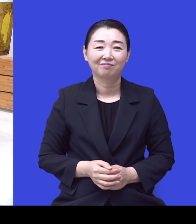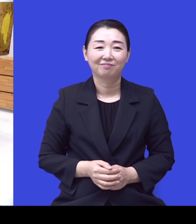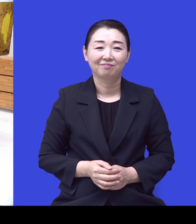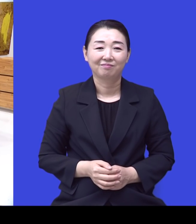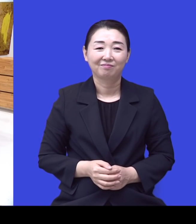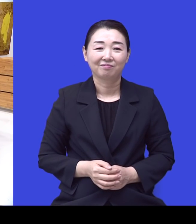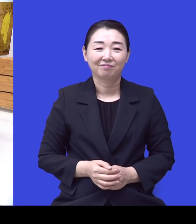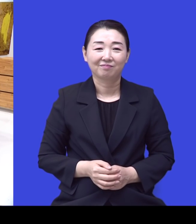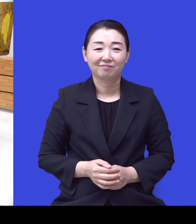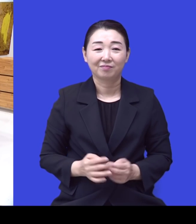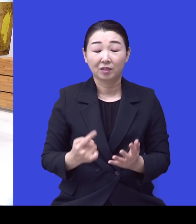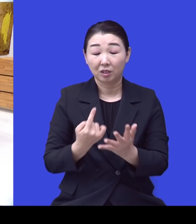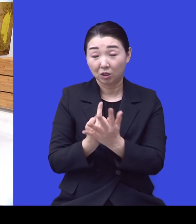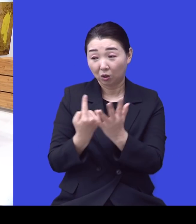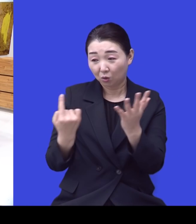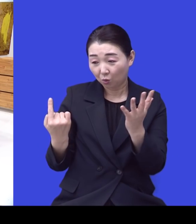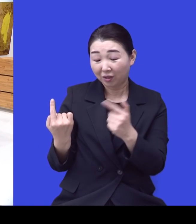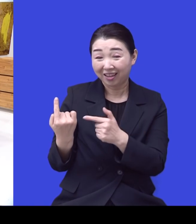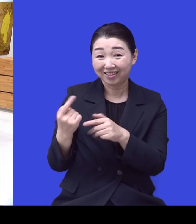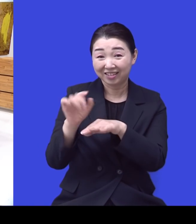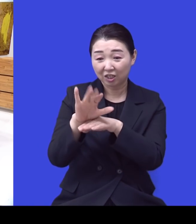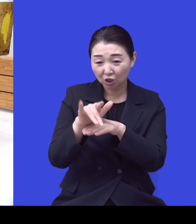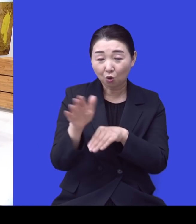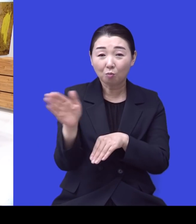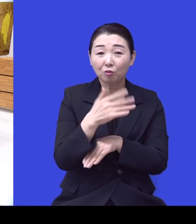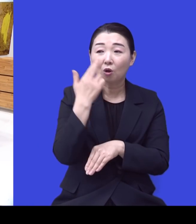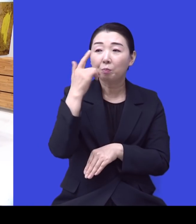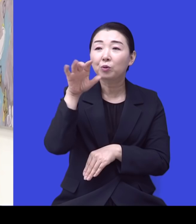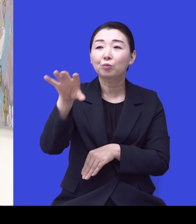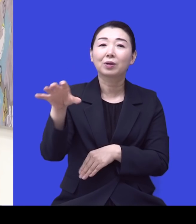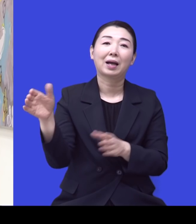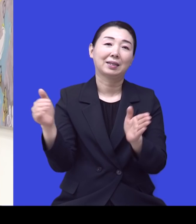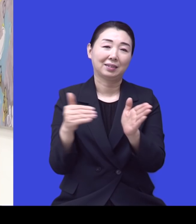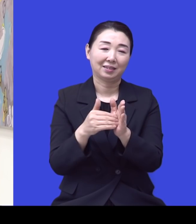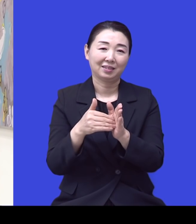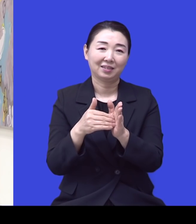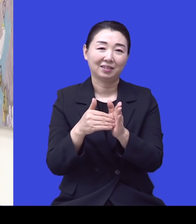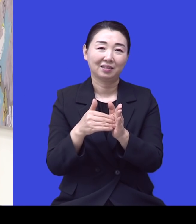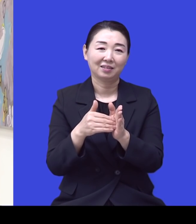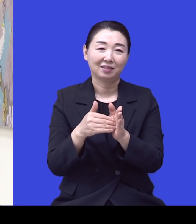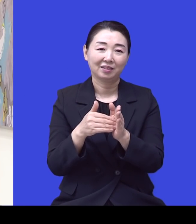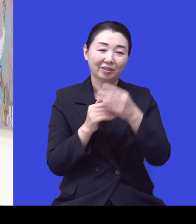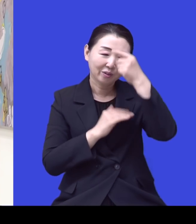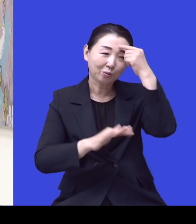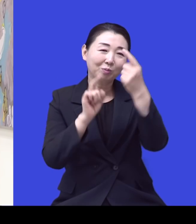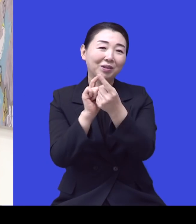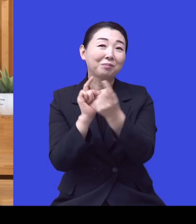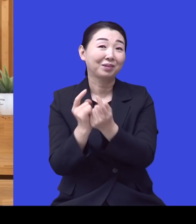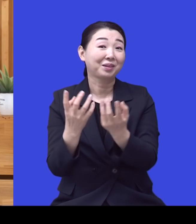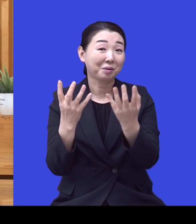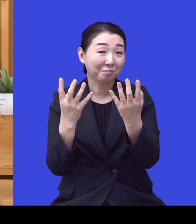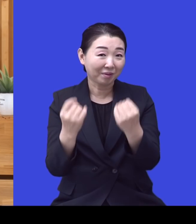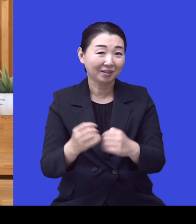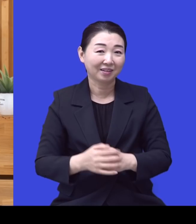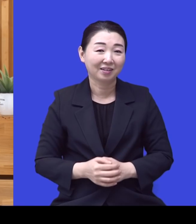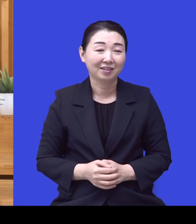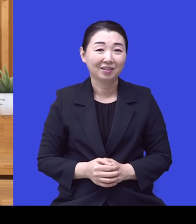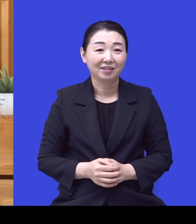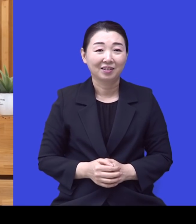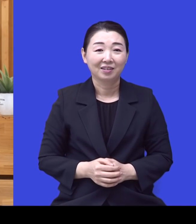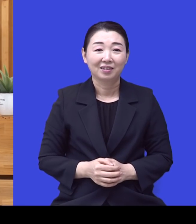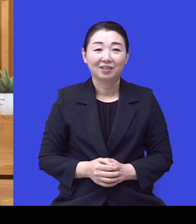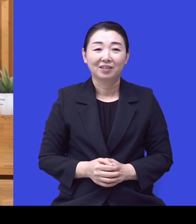보면 소외된 목회 자리에서부터 미주 지역 교민들까지 많은 성도들을 만나셨는데 좀 공통적으로 어떤